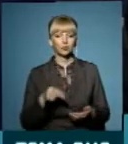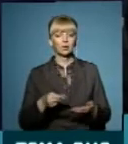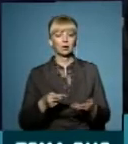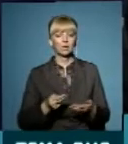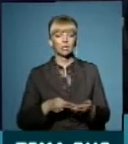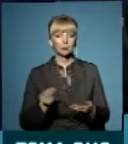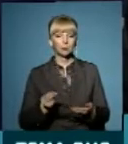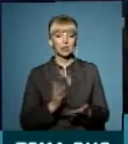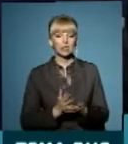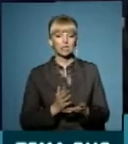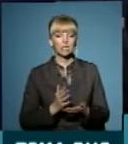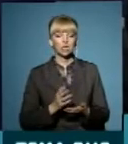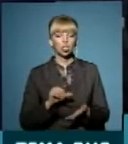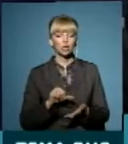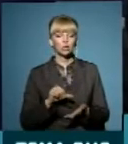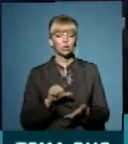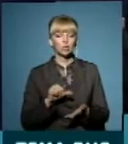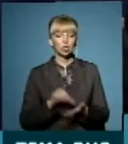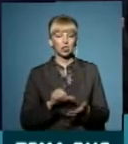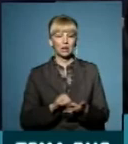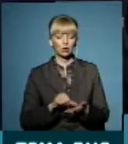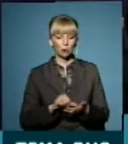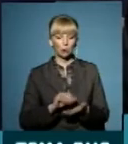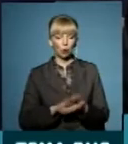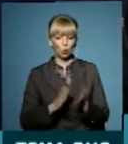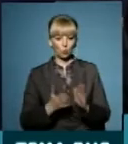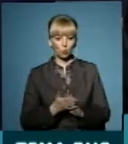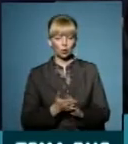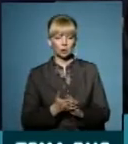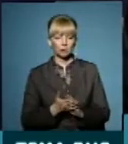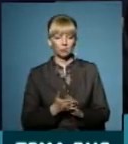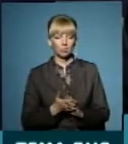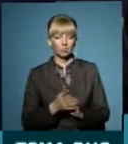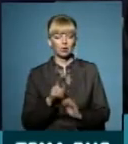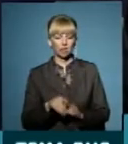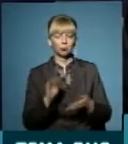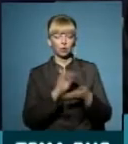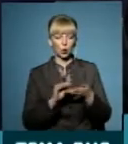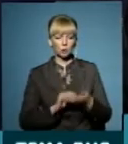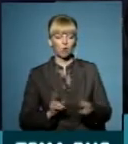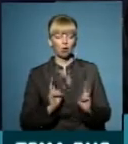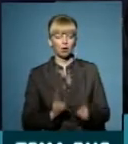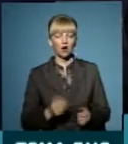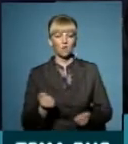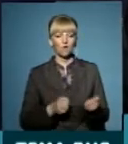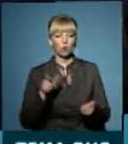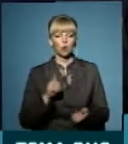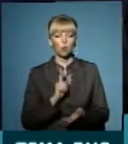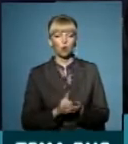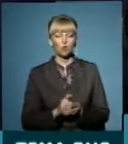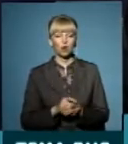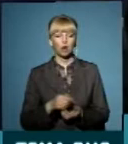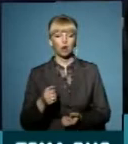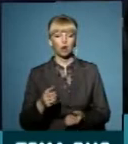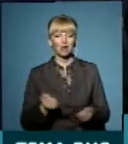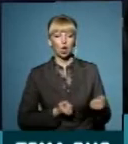підписала, є членом угоди ЄУТР, вона називається ця угода, де там розписано як. Значить, водій повинен керувати